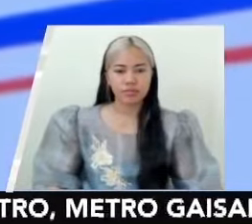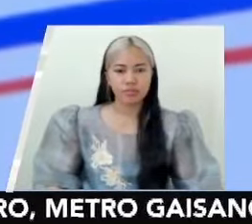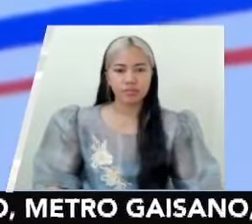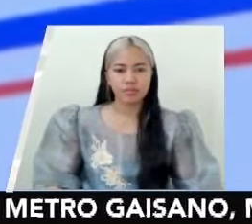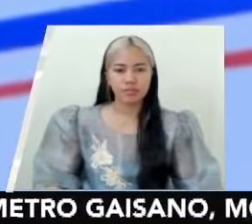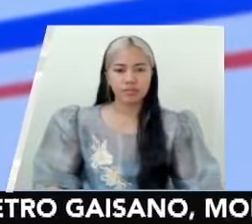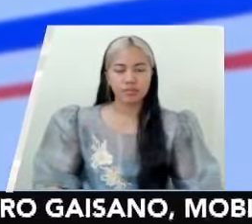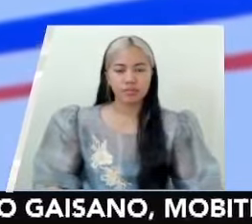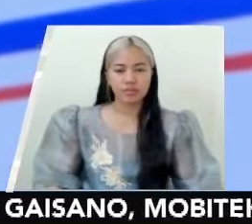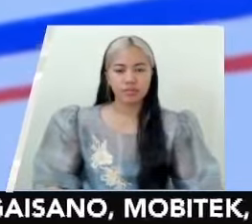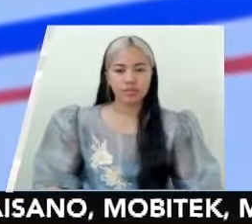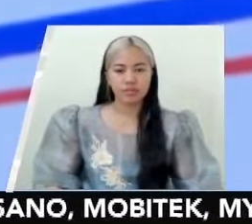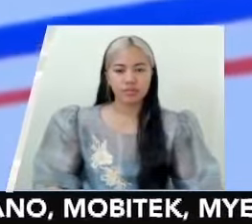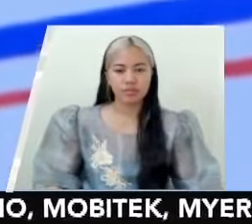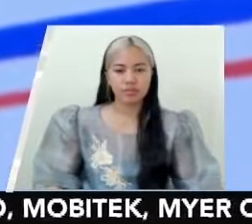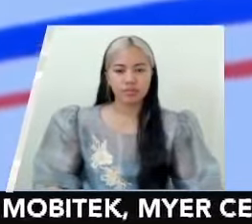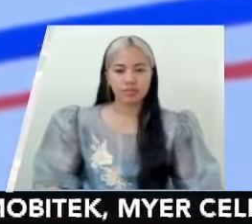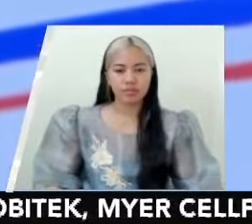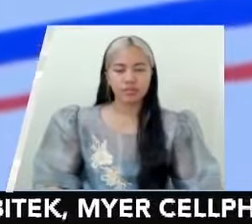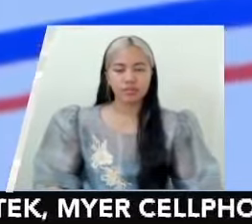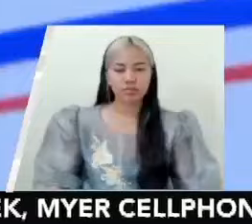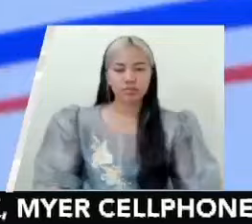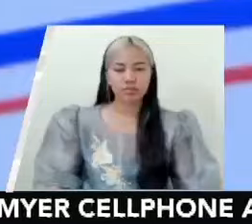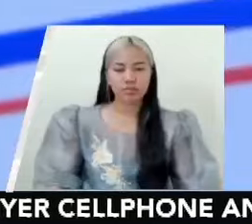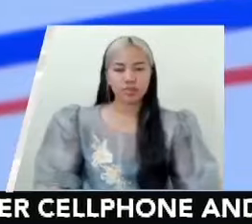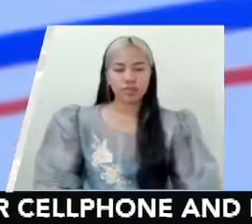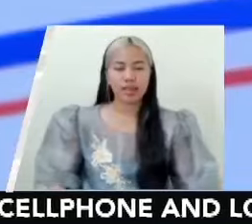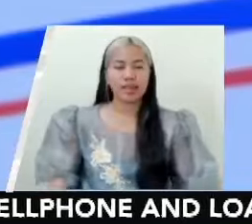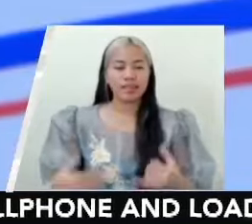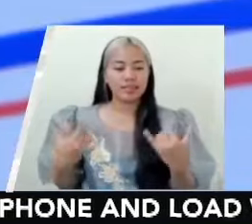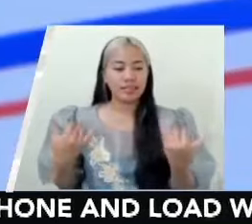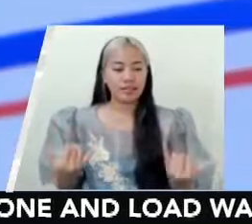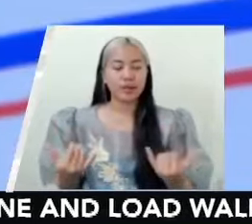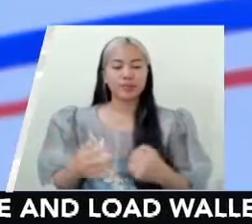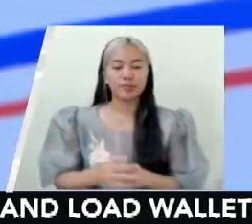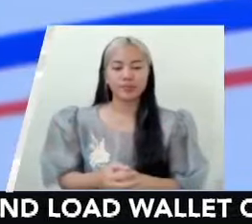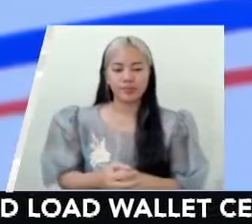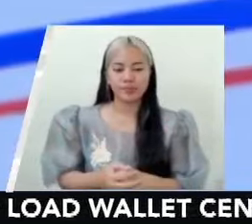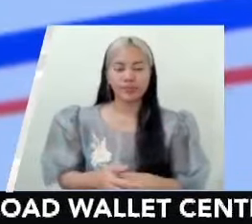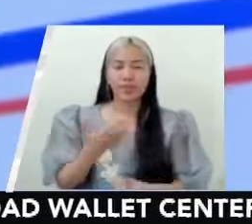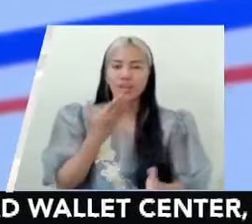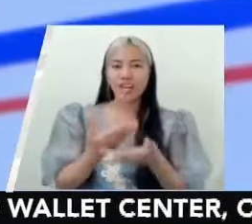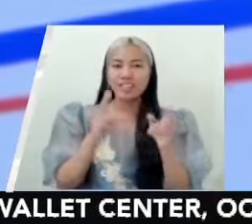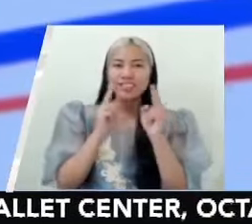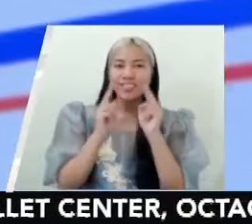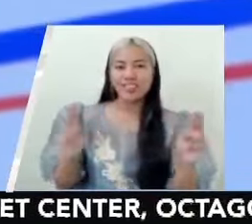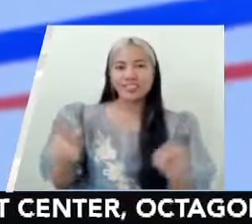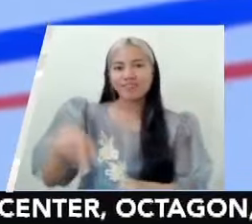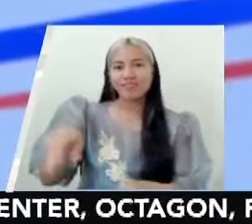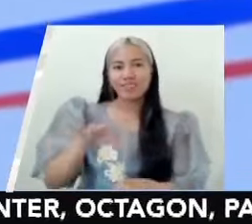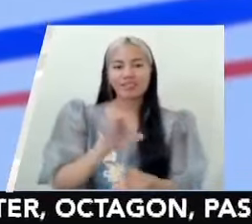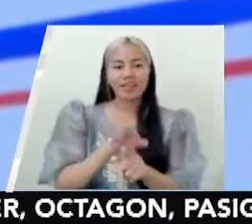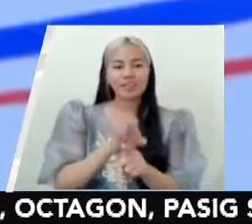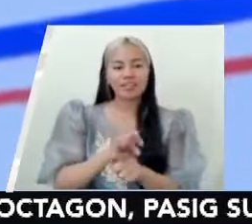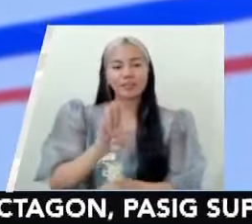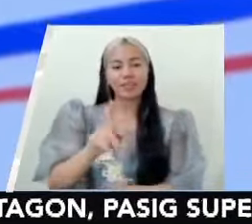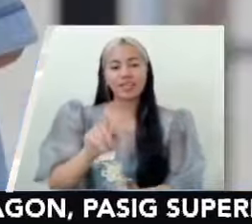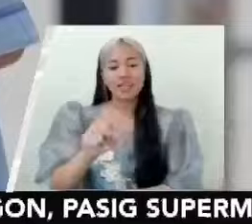The long wait is over, Army! Discharged na mula sa kanyang military service si BTS member